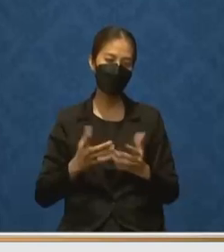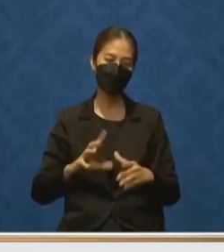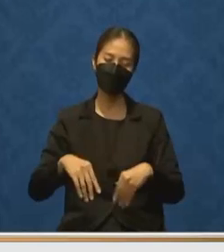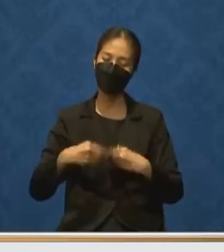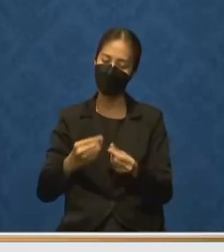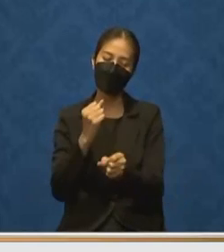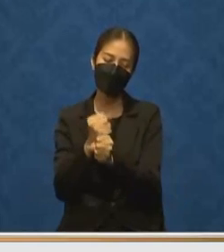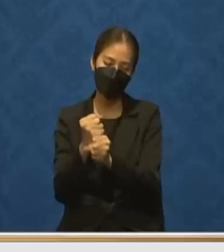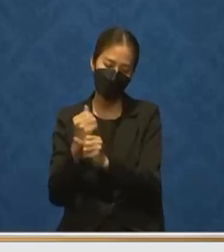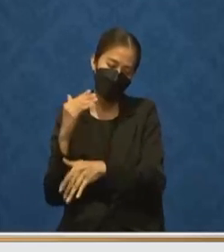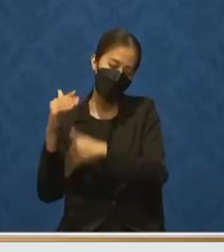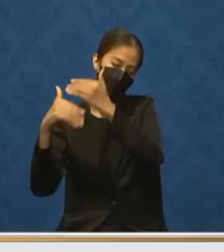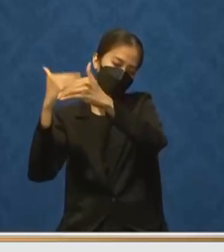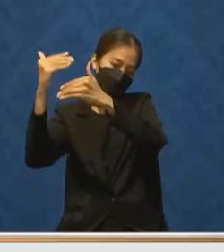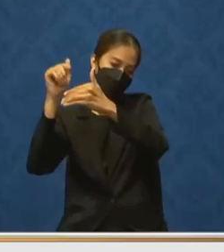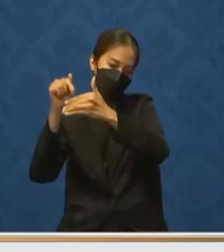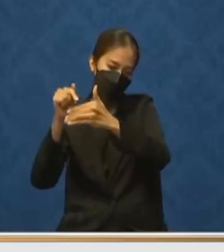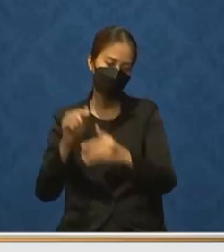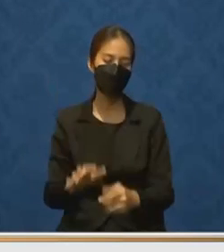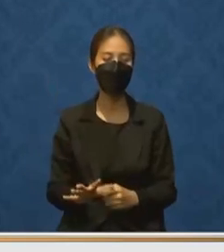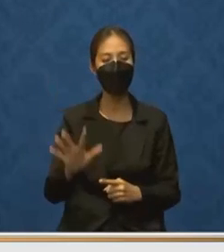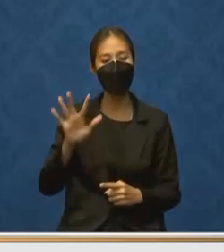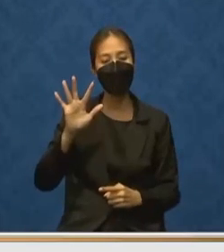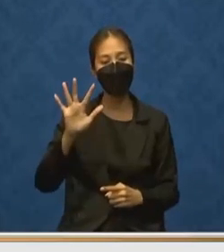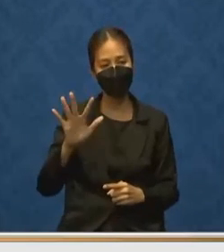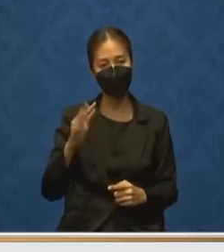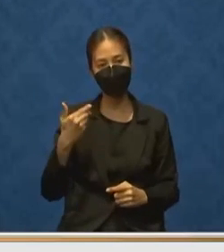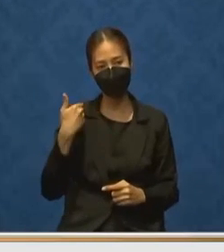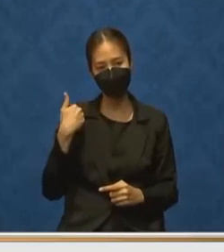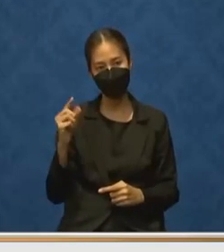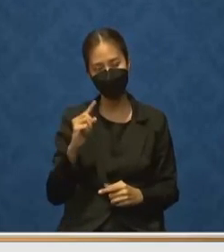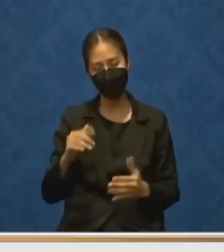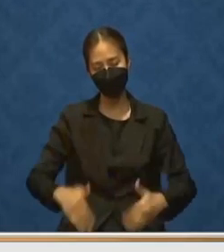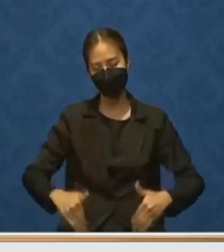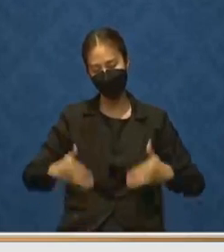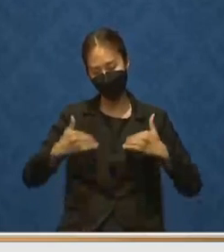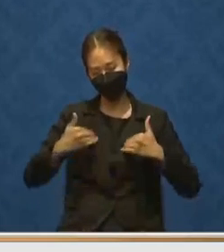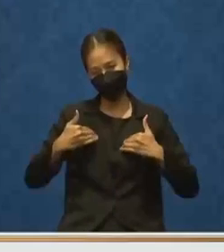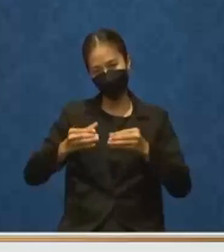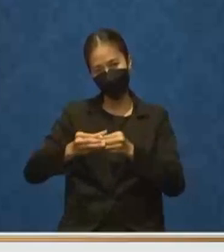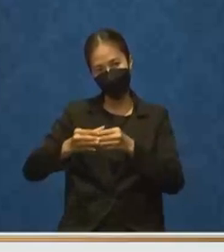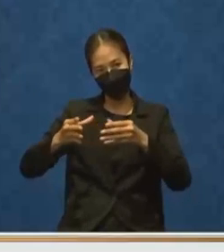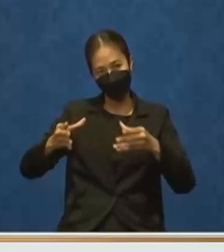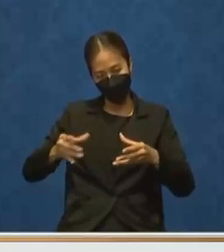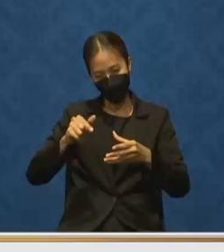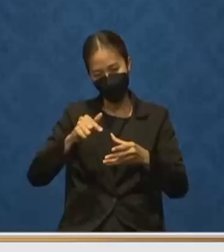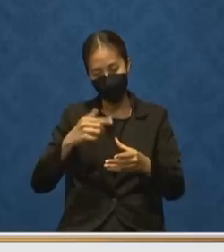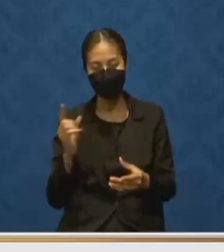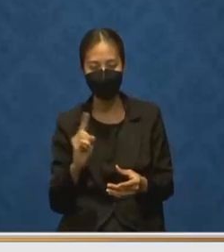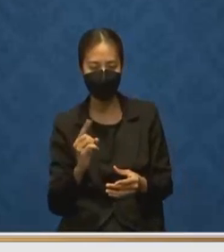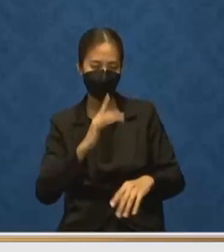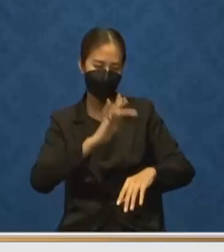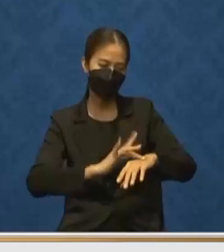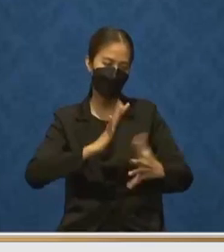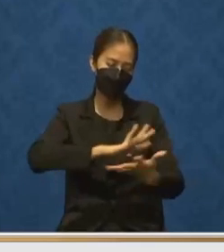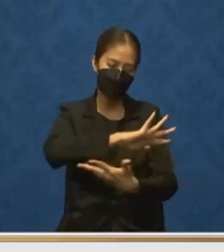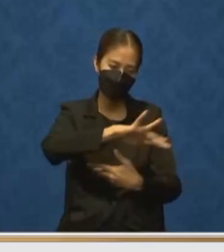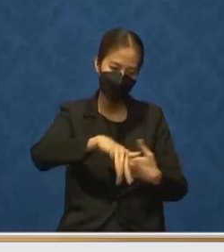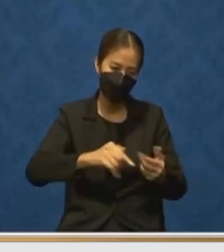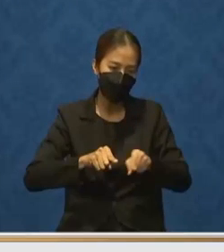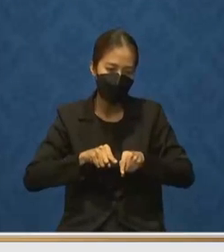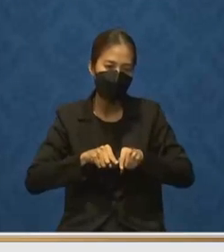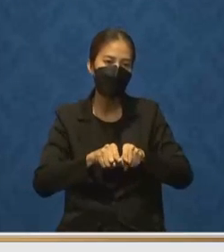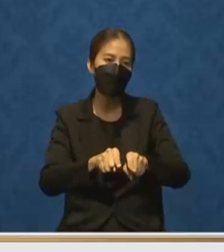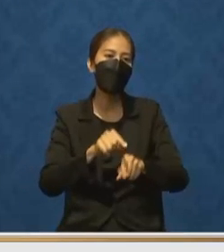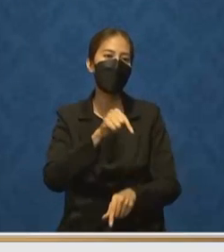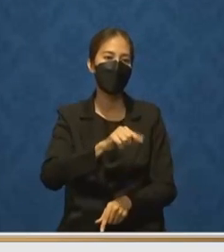บบยุทธศาสตร์ที่5ด้านการสร้างการเติบโตมูลค่าชีวิตและที่เป็นมิตรต่อสิ่งแวดล้อมรัฐบาลจัดสรรงบประมาณจำนวน